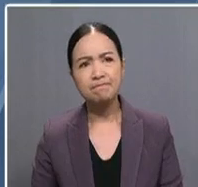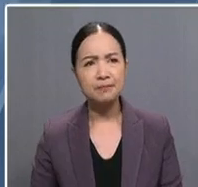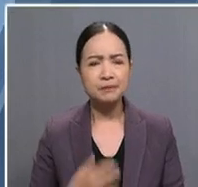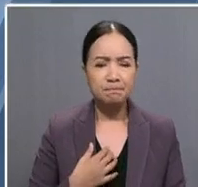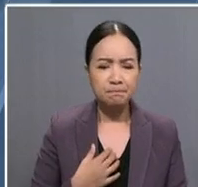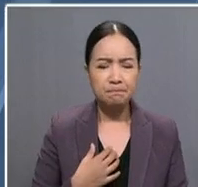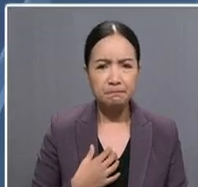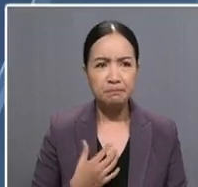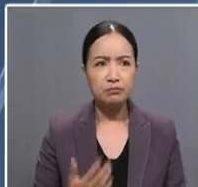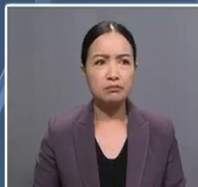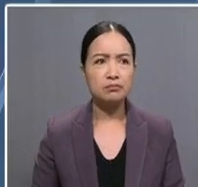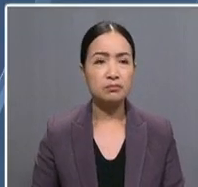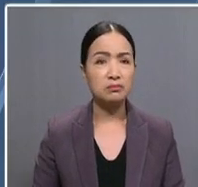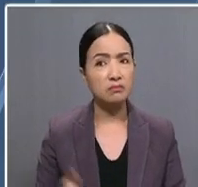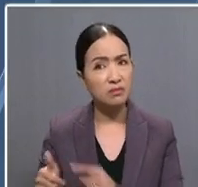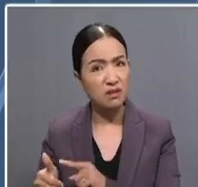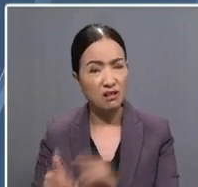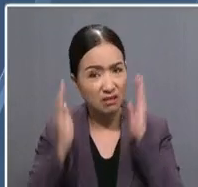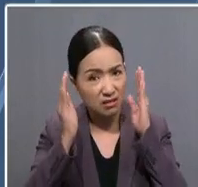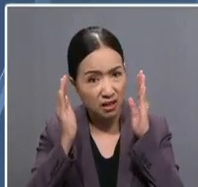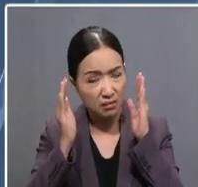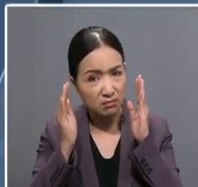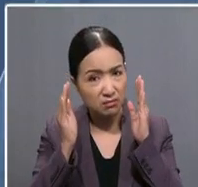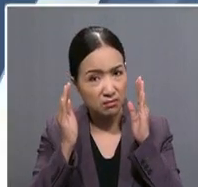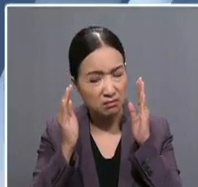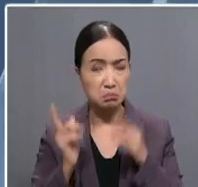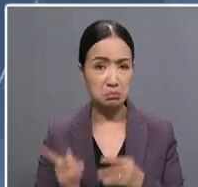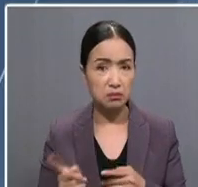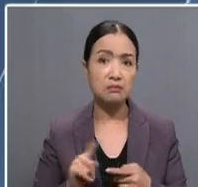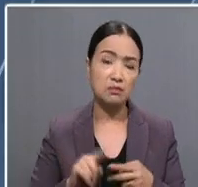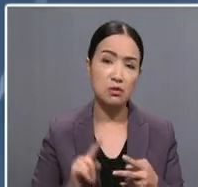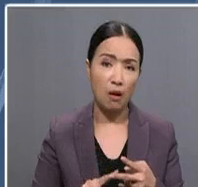กึ่งคือเราคิดว่าเฮ้ยเขาตั้งใจไหมกับ